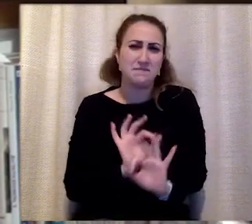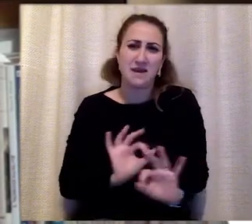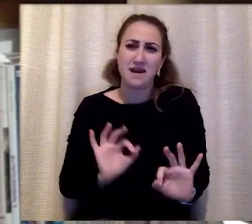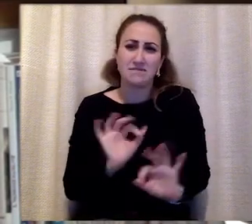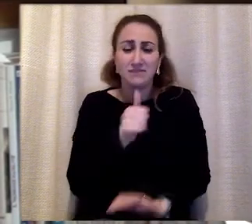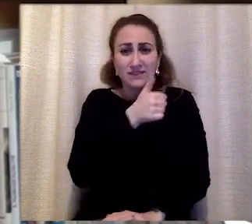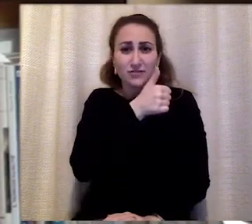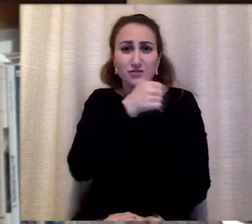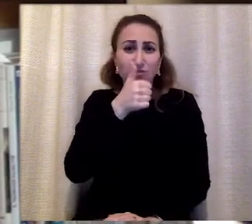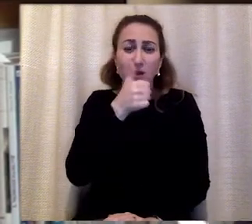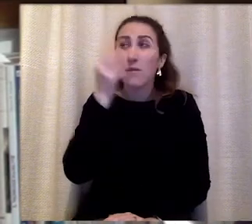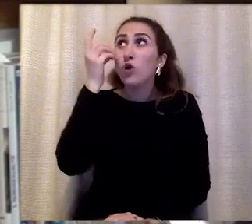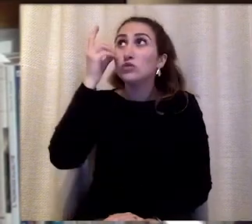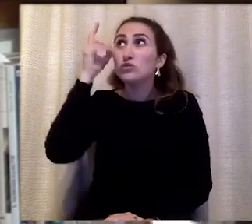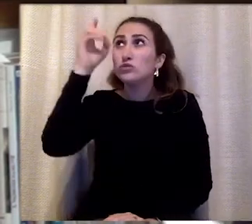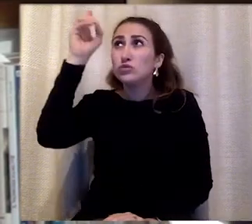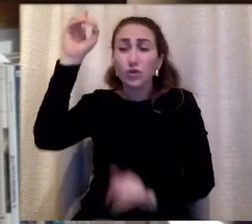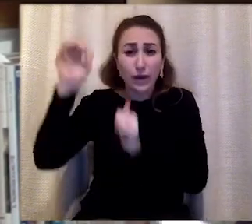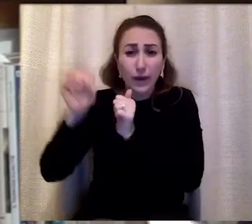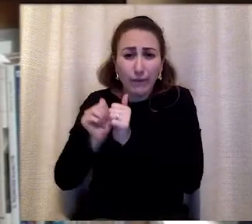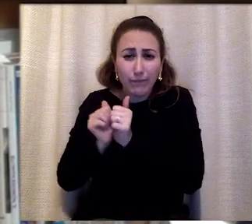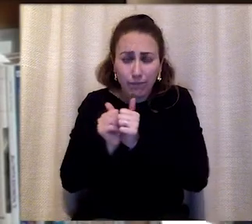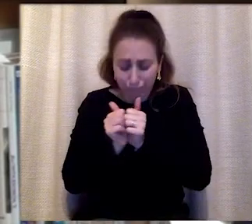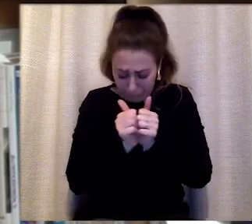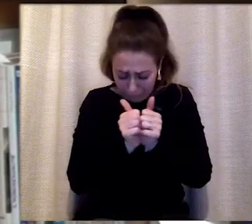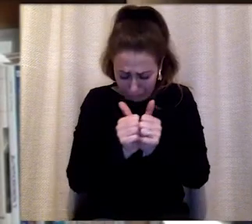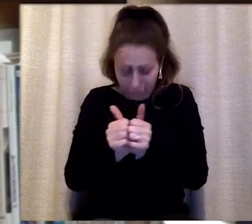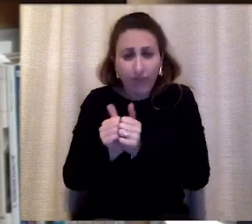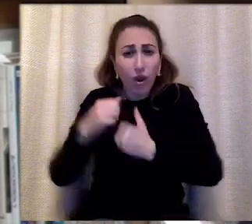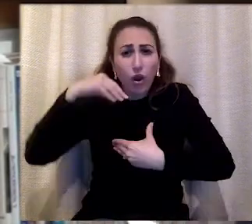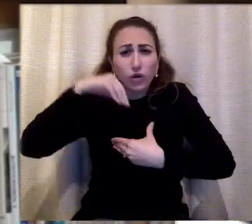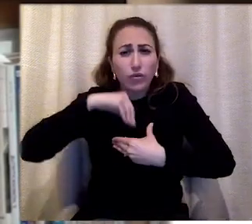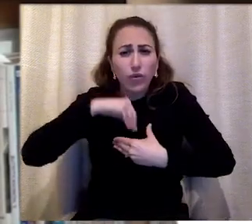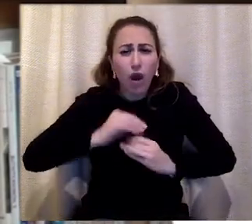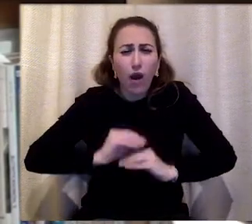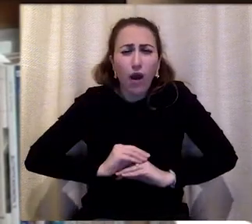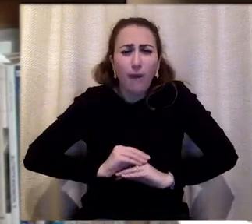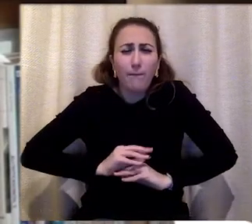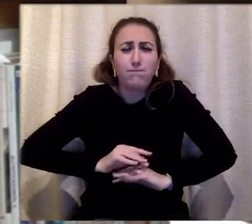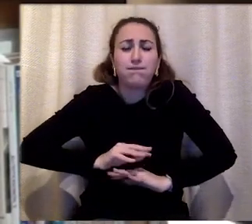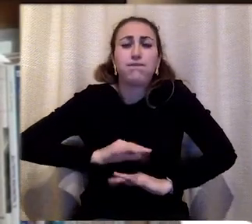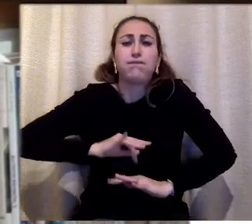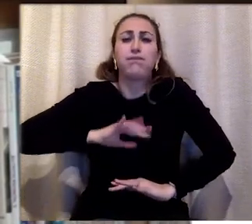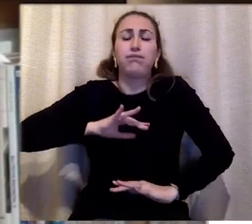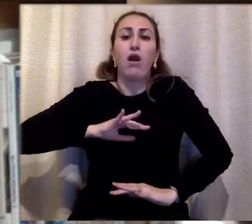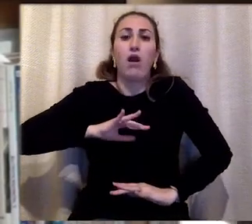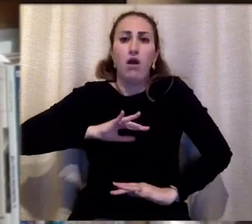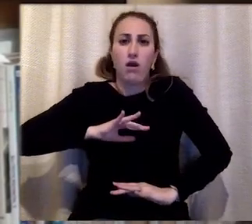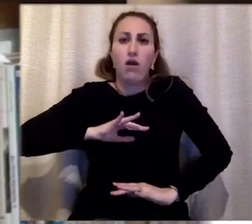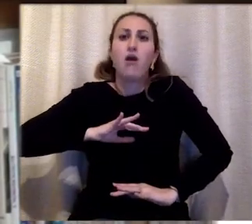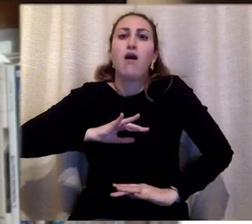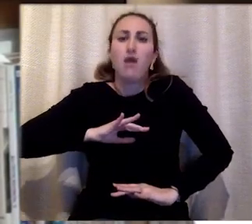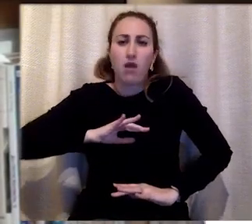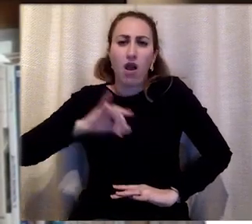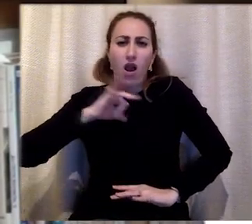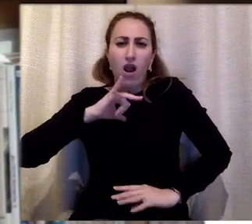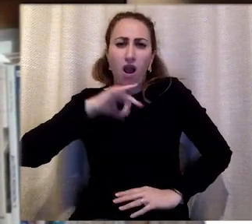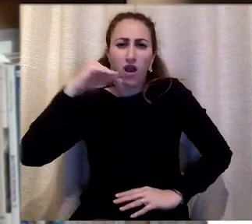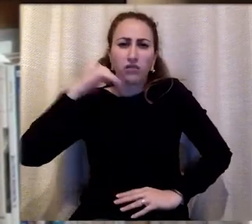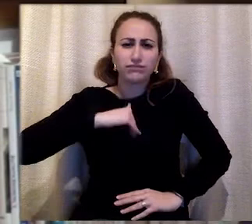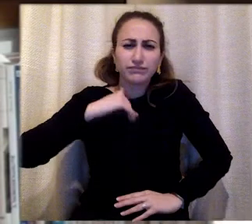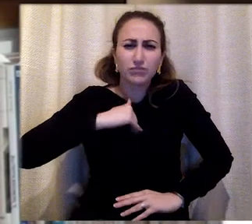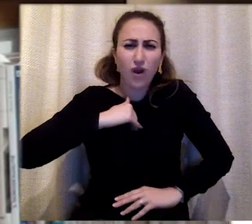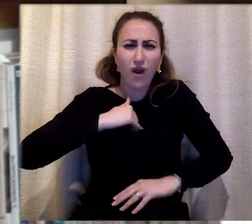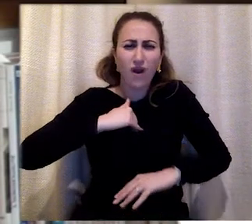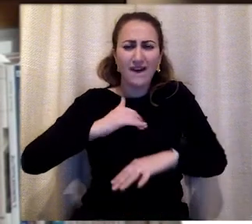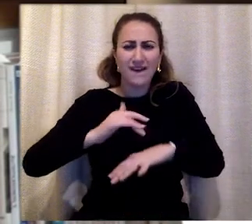notre Créateur, et que seule son intimité peut venir combler les vides laissés par